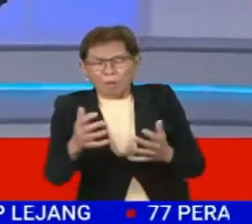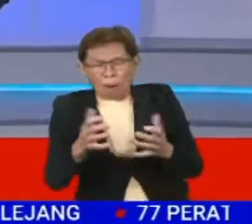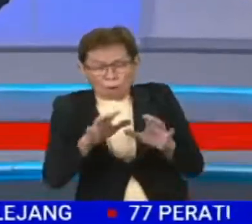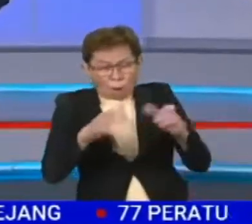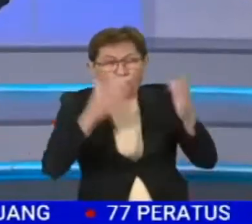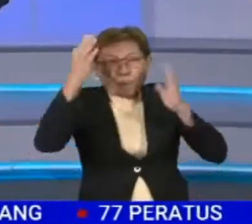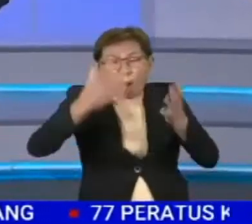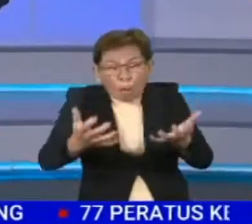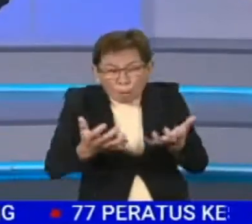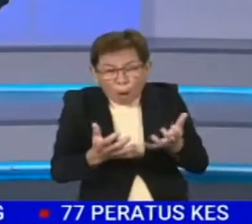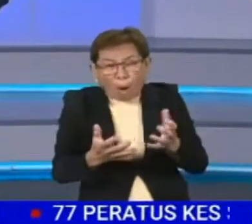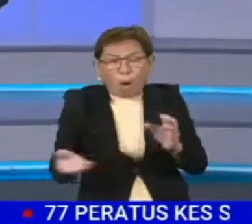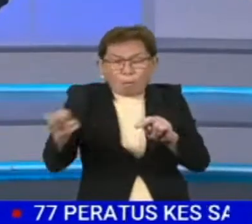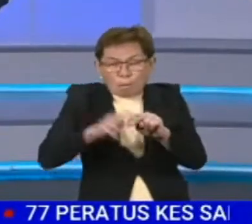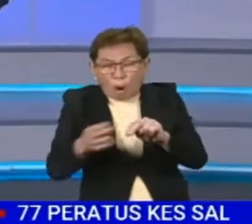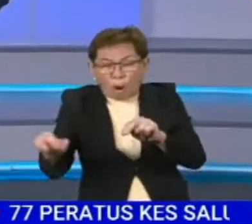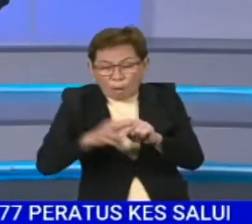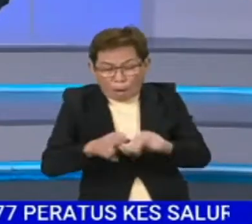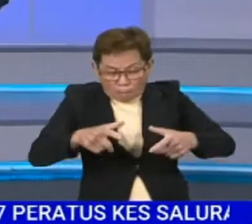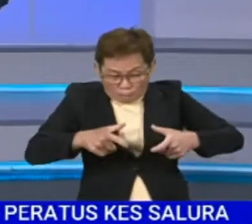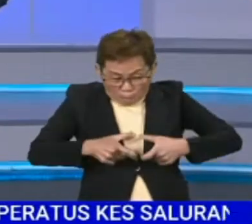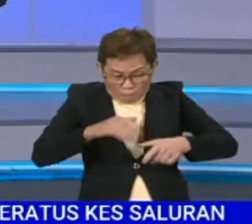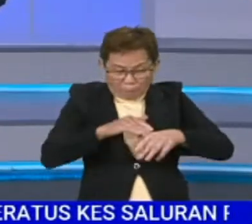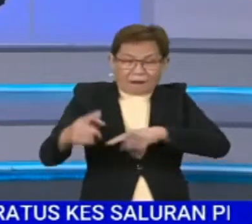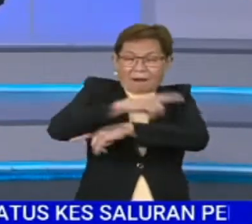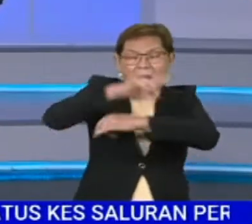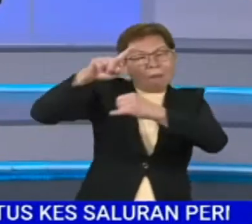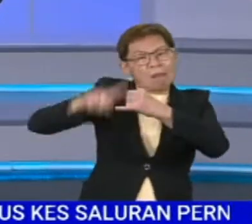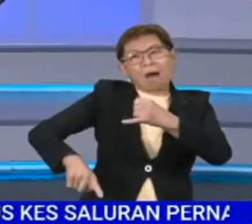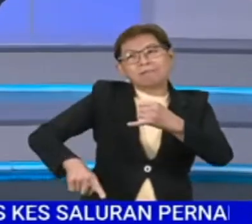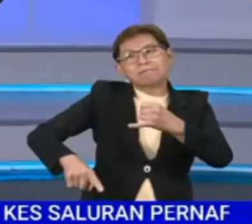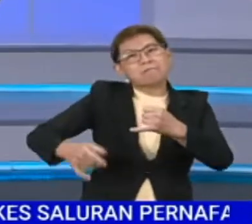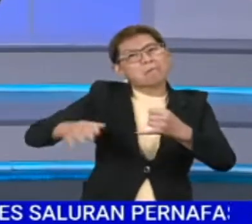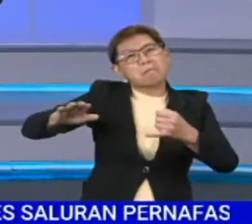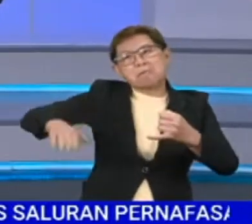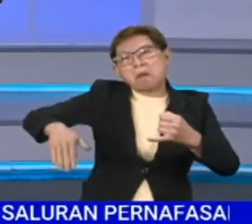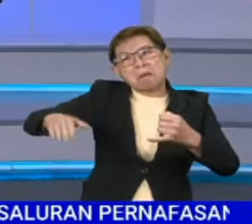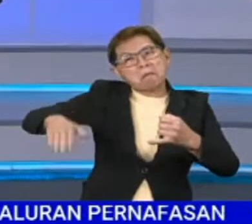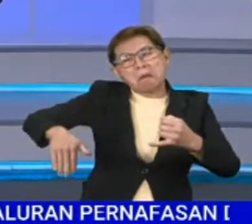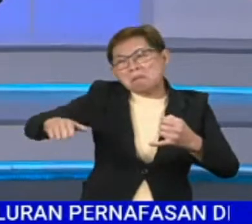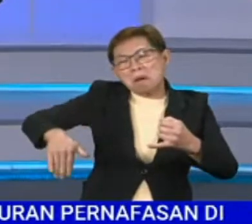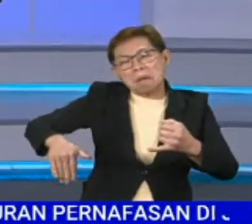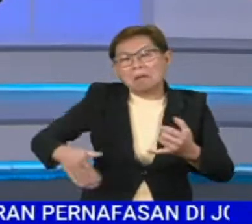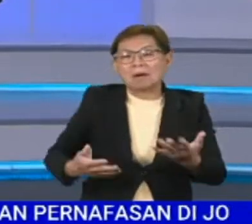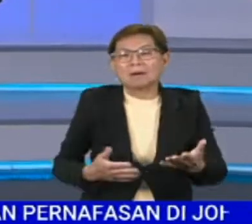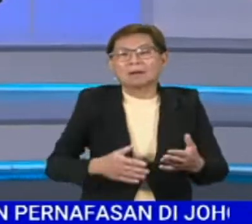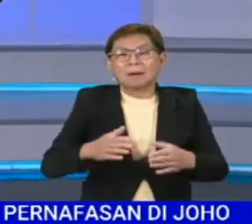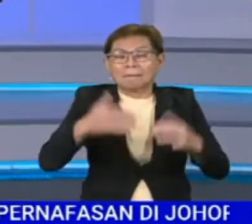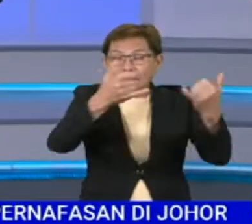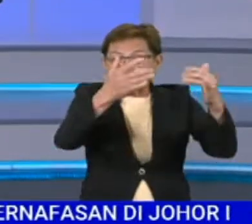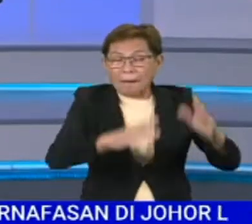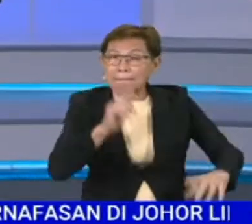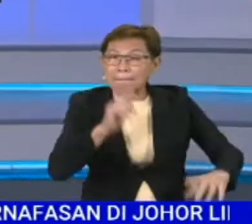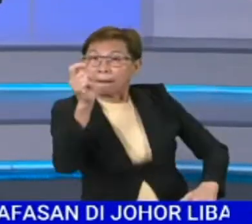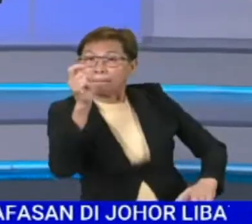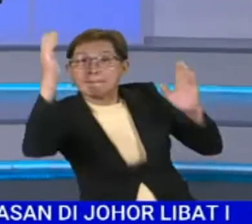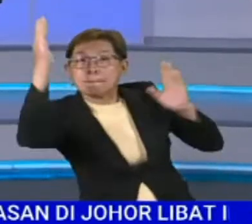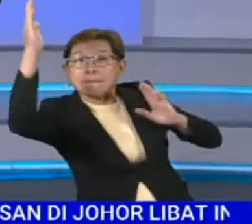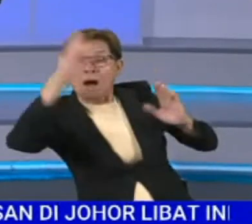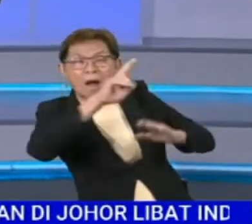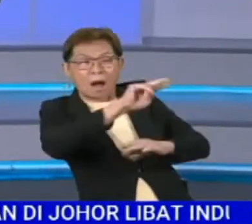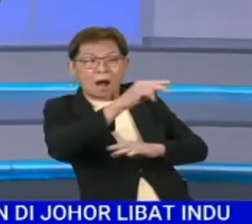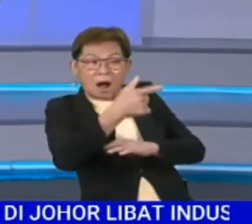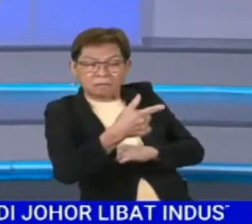Kontingen Indonesia untuk menambah koleksi emas pada hari terakhir nampaknya masih belum Mencoba ini selepas pemain badminton lelaki negara